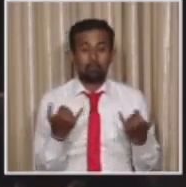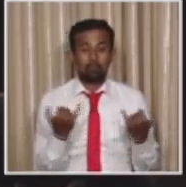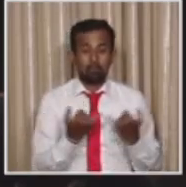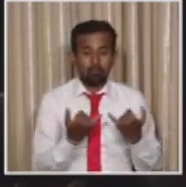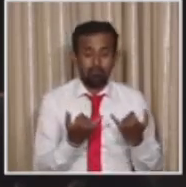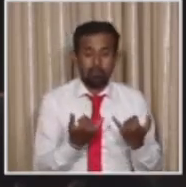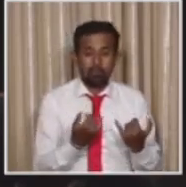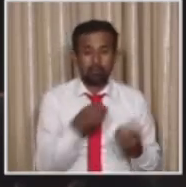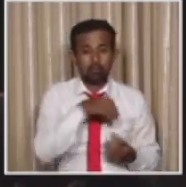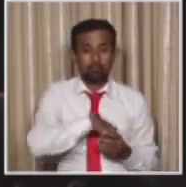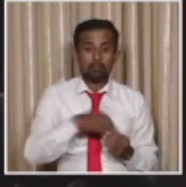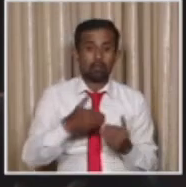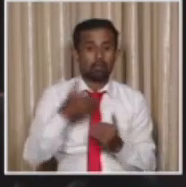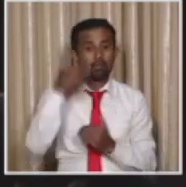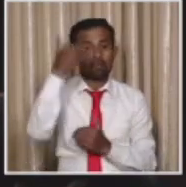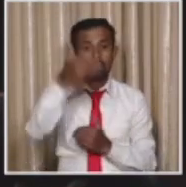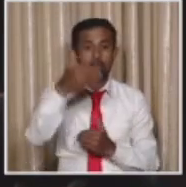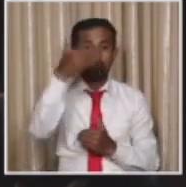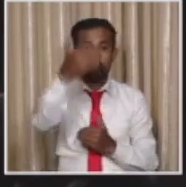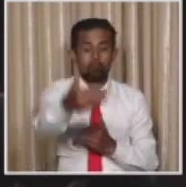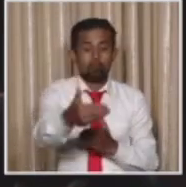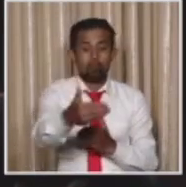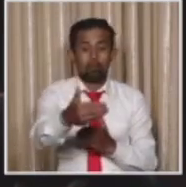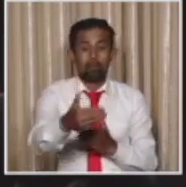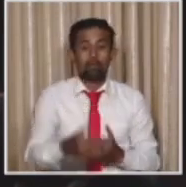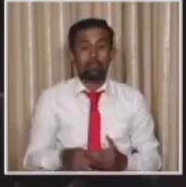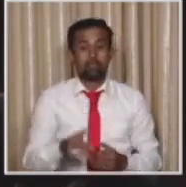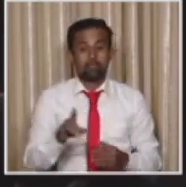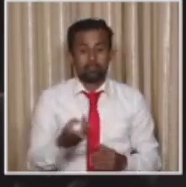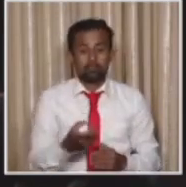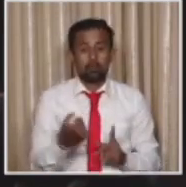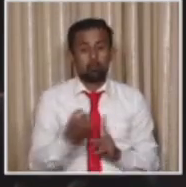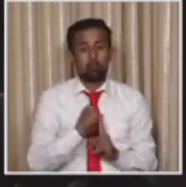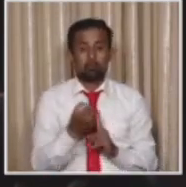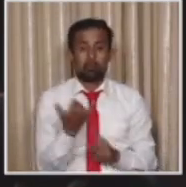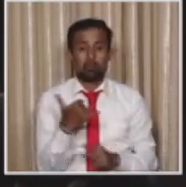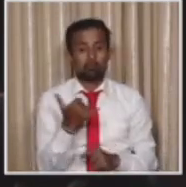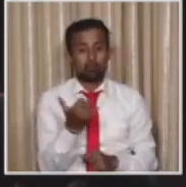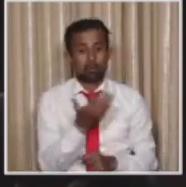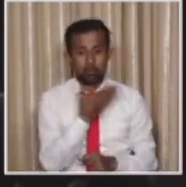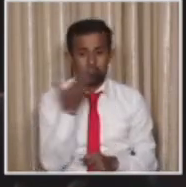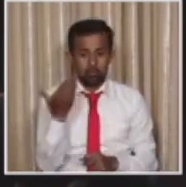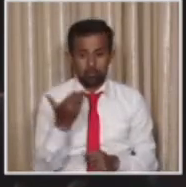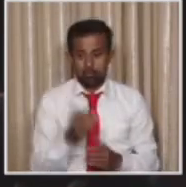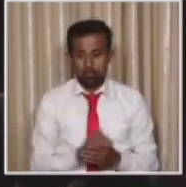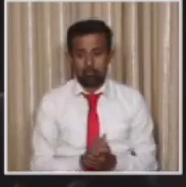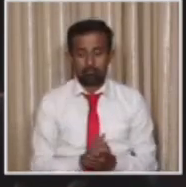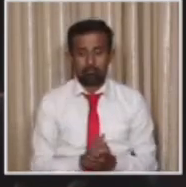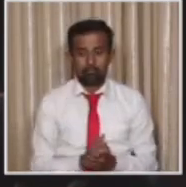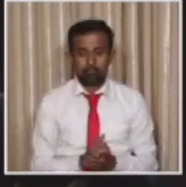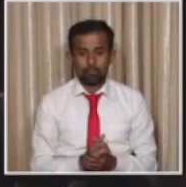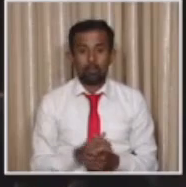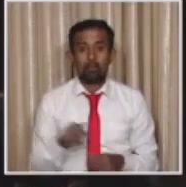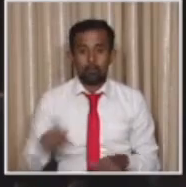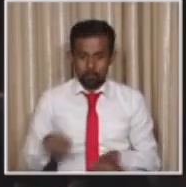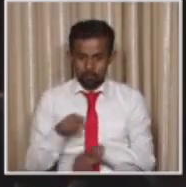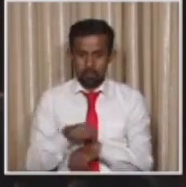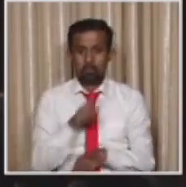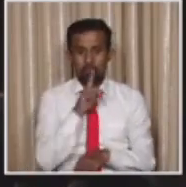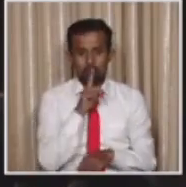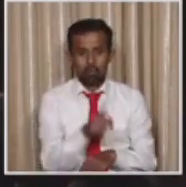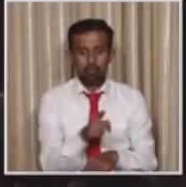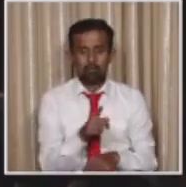මේකේ අනාගතය වුණොත් තව පරම්පරා සිය ගන්නකට මේකේ බලපෑම සිද්ධ වෙන්න පුළුවන්. එනිසා මම ඒකත් මෙතනදී මතක් කරනවා. මොකද